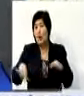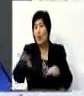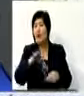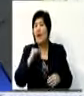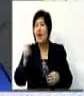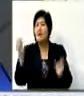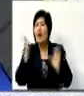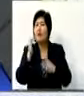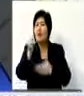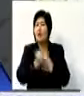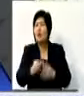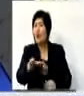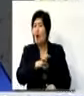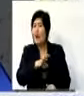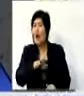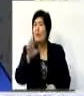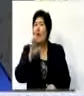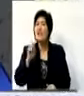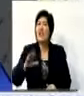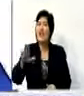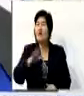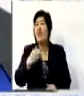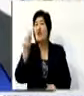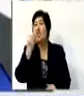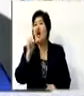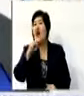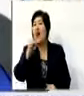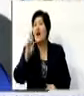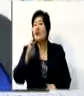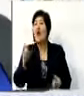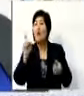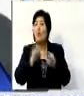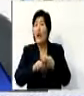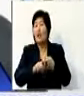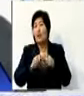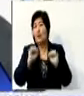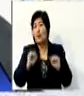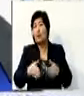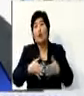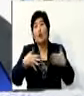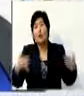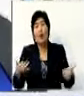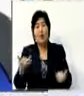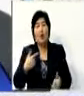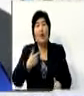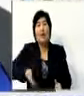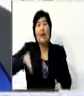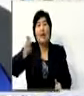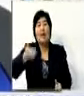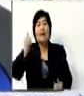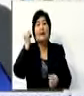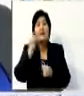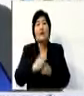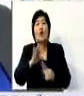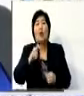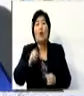табиғи ресурстарға да бай. Онда Батыс Еуропа мен Шығыс Азия мен байланыс орнатуға да мүмкіндік бол. Мен бүгінгі дәрісімде центрофугалық